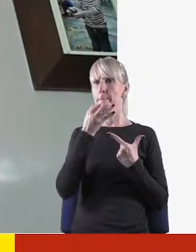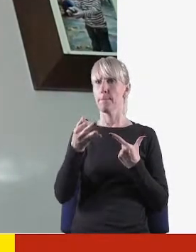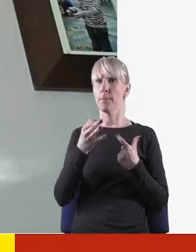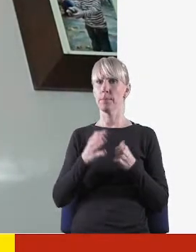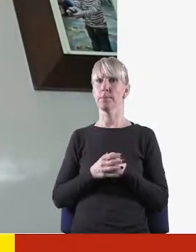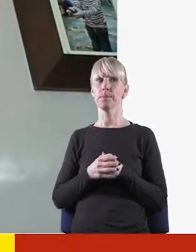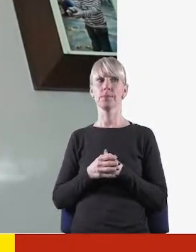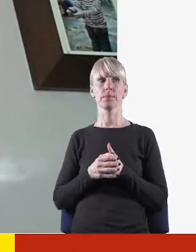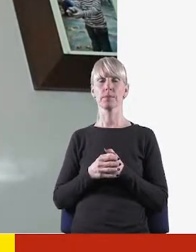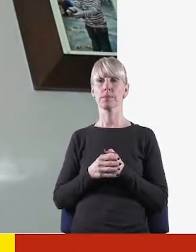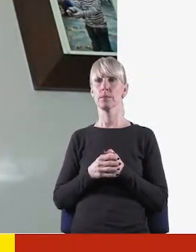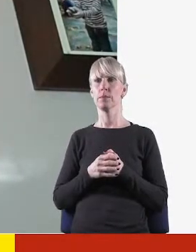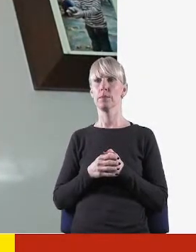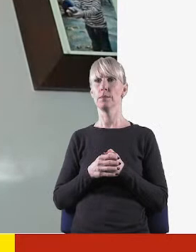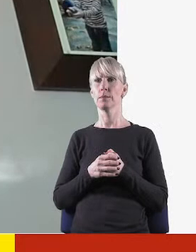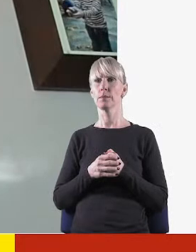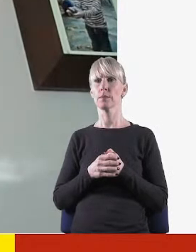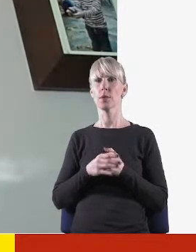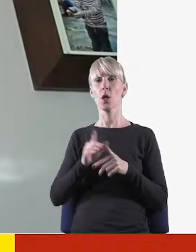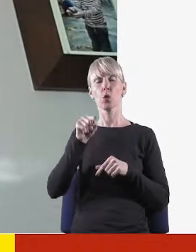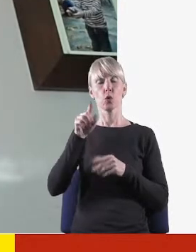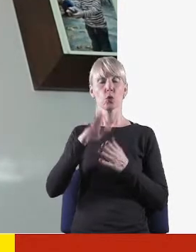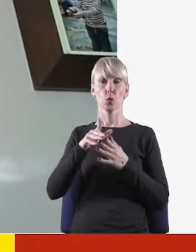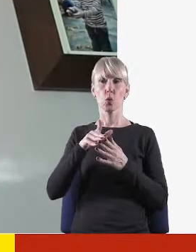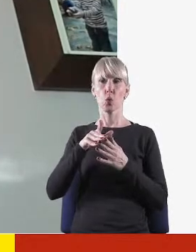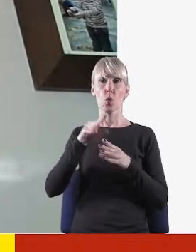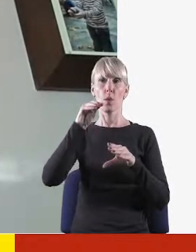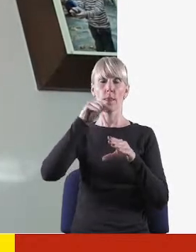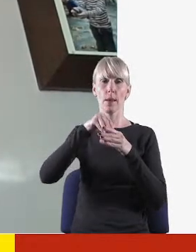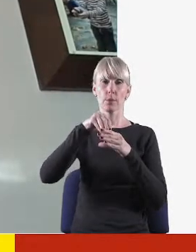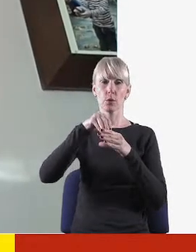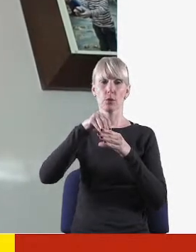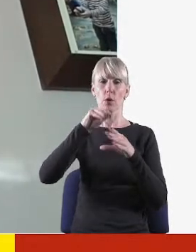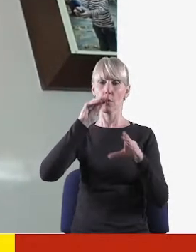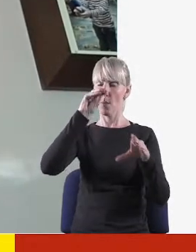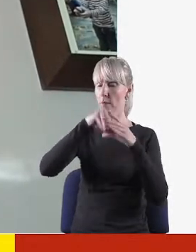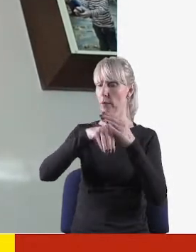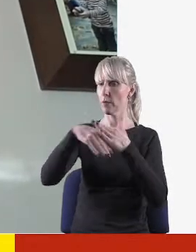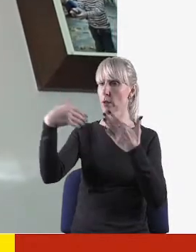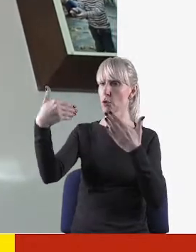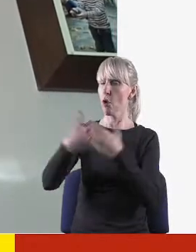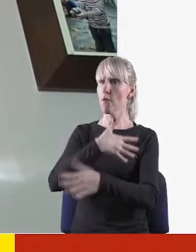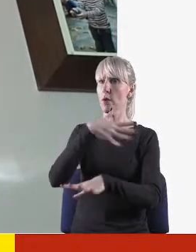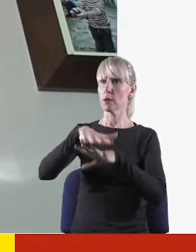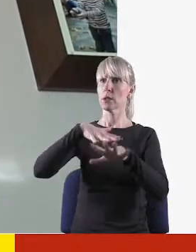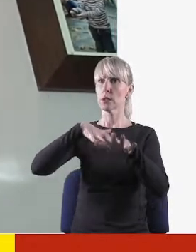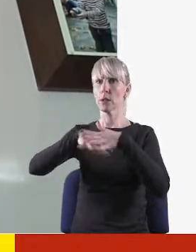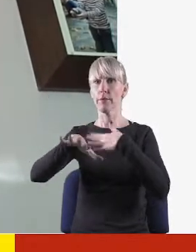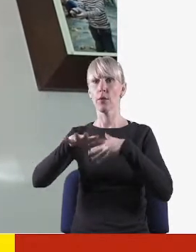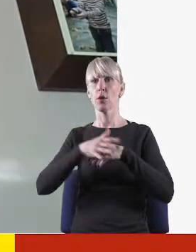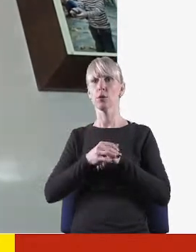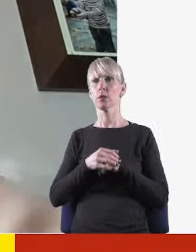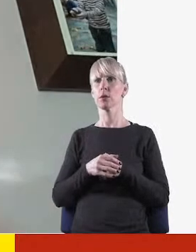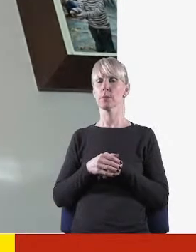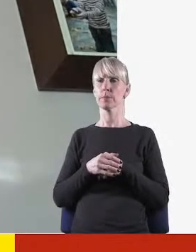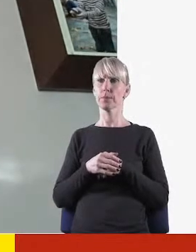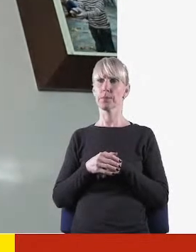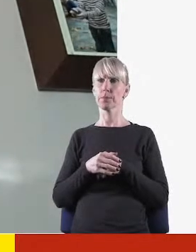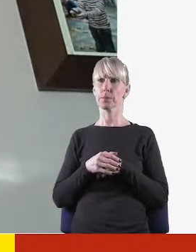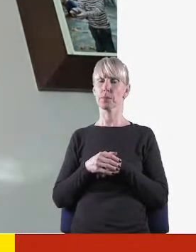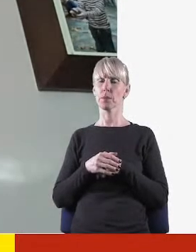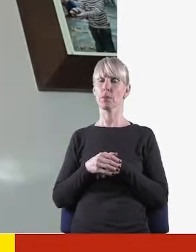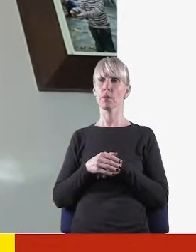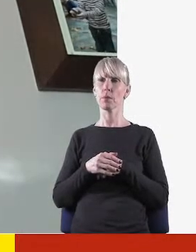to jest właściwie połączone. Czy państwo wprowadzając nowe zawody, bo z tego co pan również